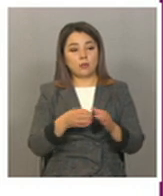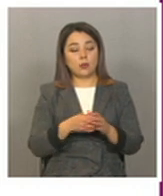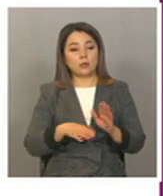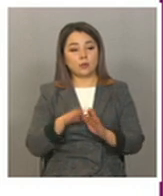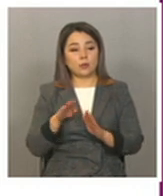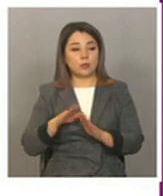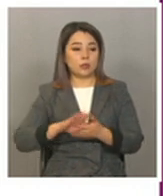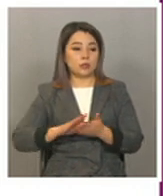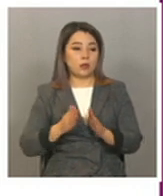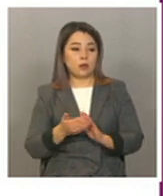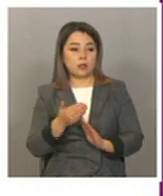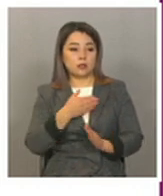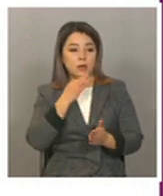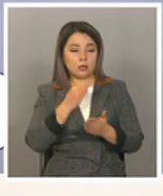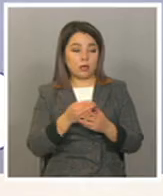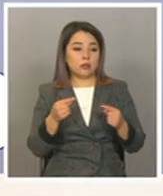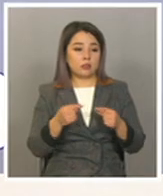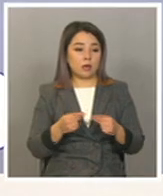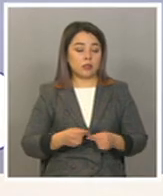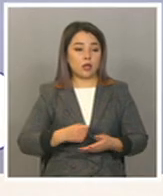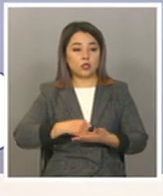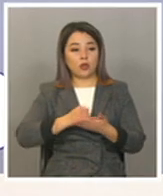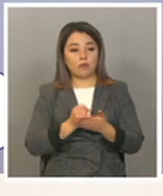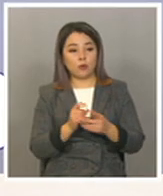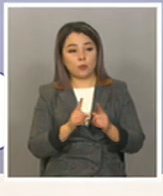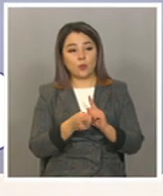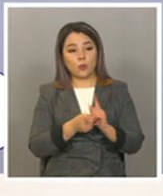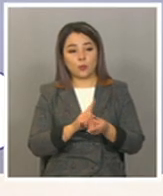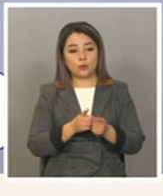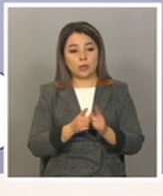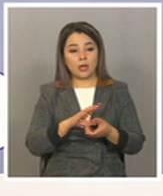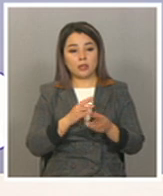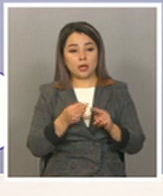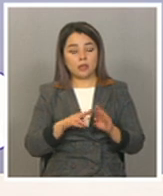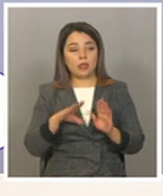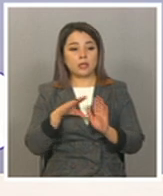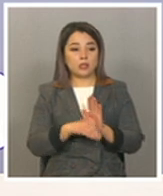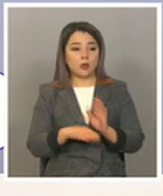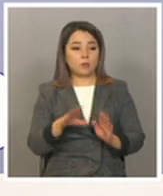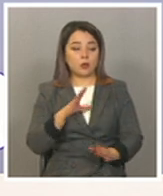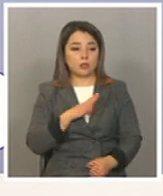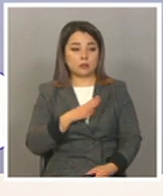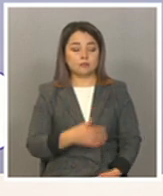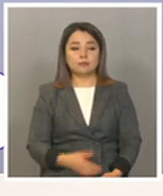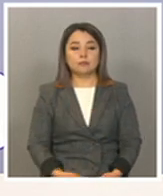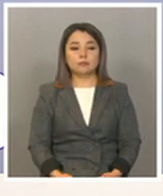жақсарту, нақты реформалық өзгерістер енгізу болатында.